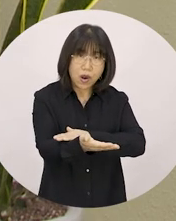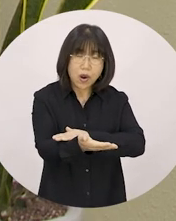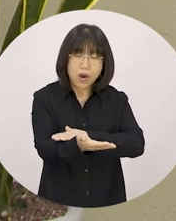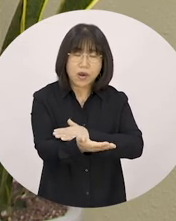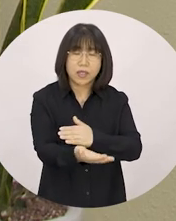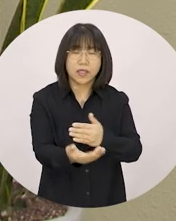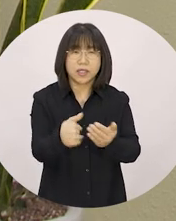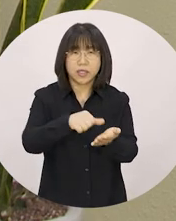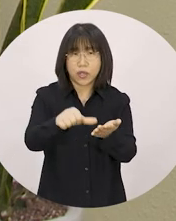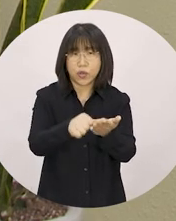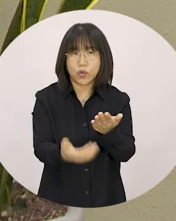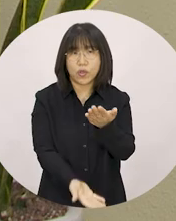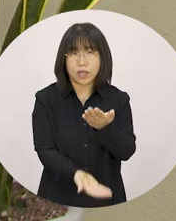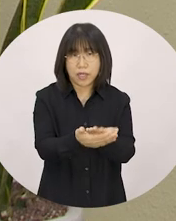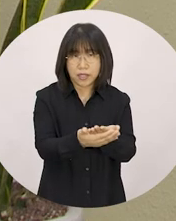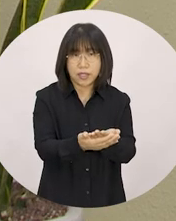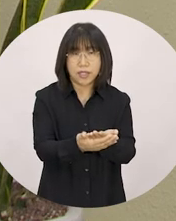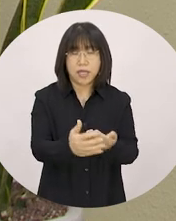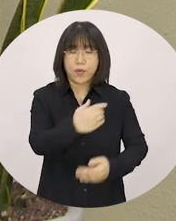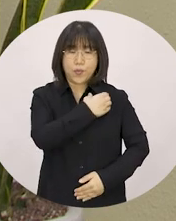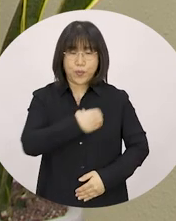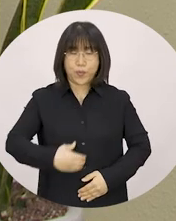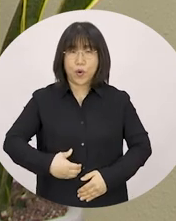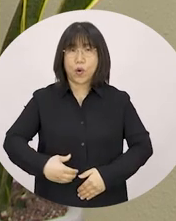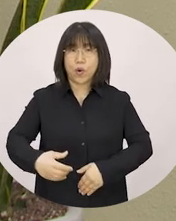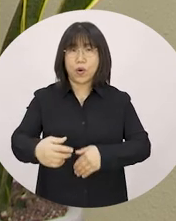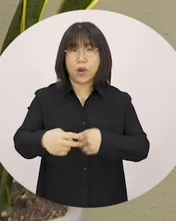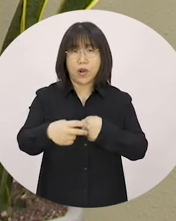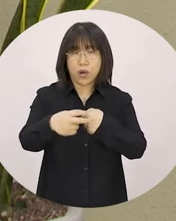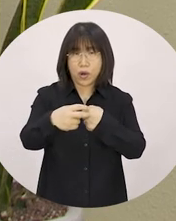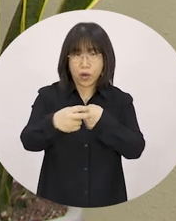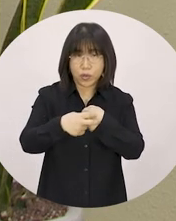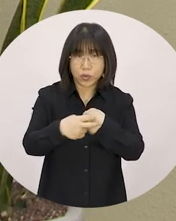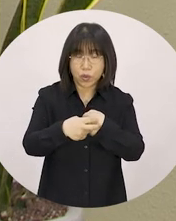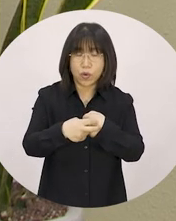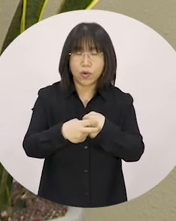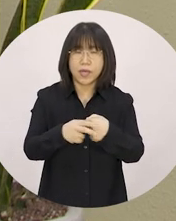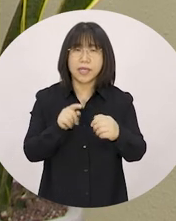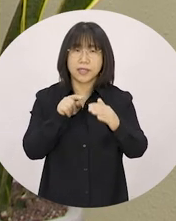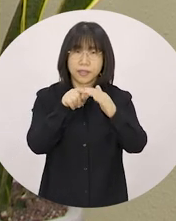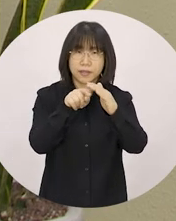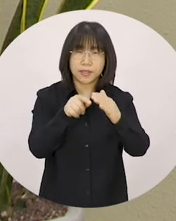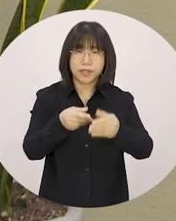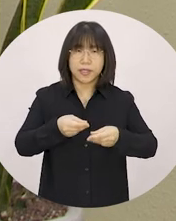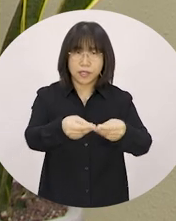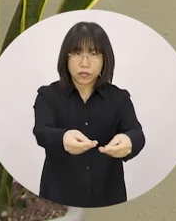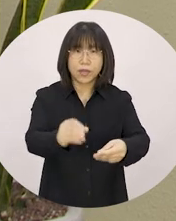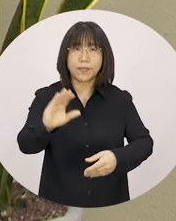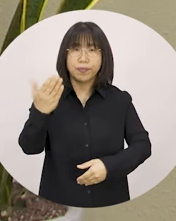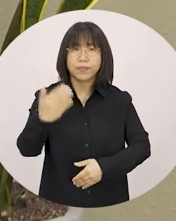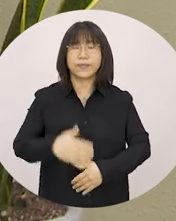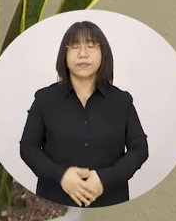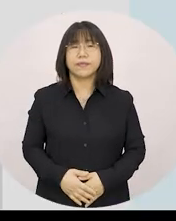출력해 관련 서류와 함께 보건소 건강관리과에 제출하시면 됩니다.